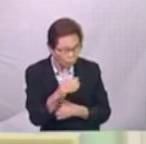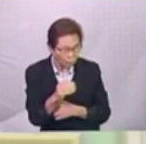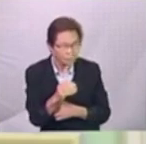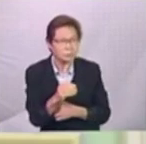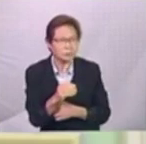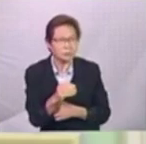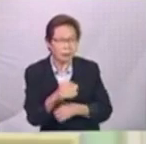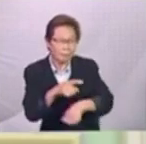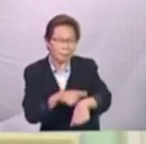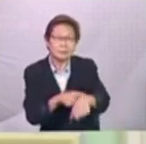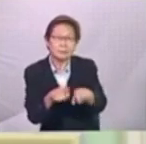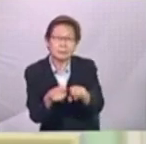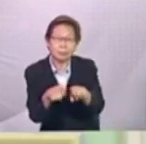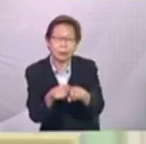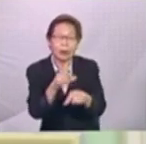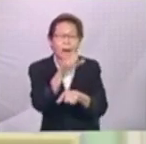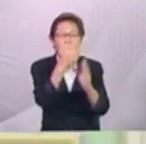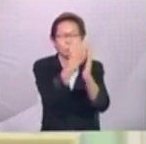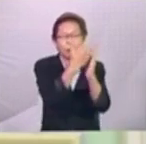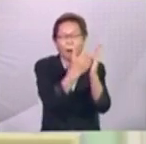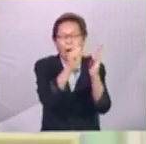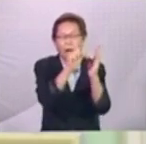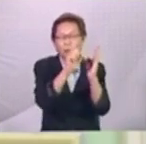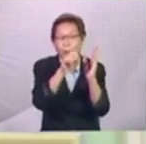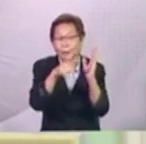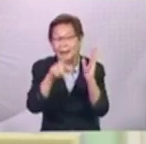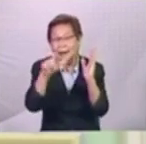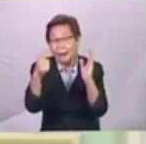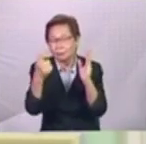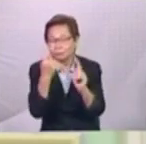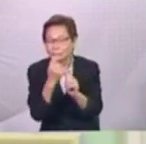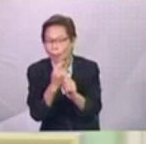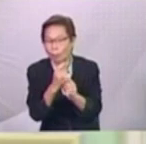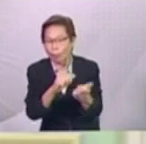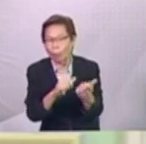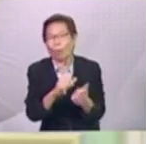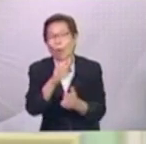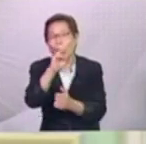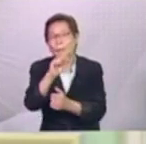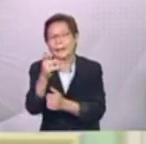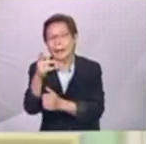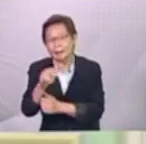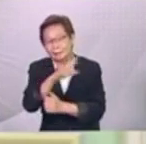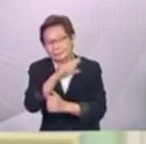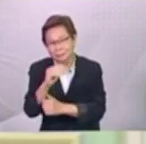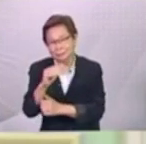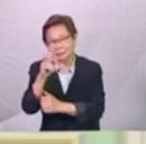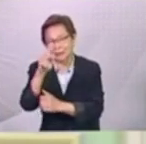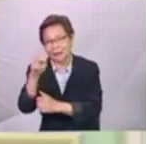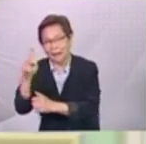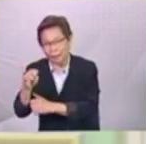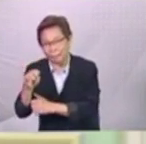dan dalam masa yang sama juga SOP-SOP yang lain yang ditetapkan oleh MKN dan juga